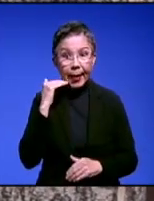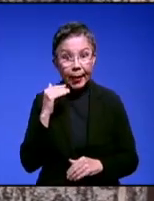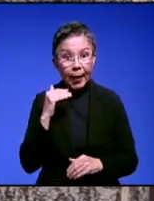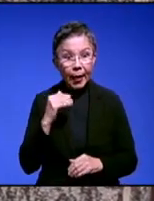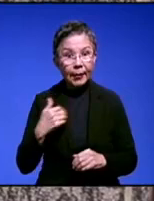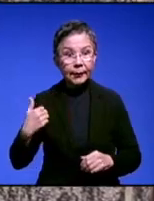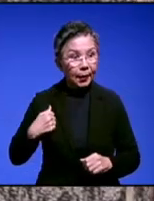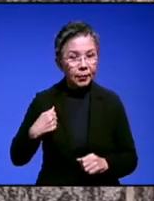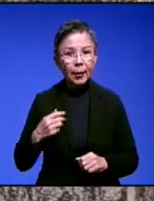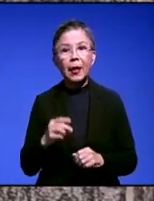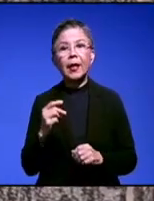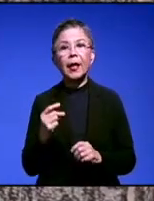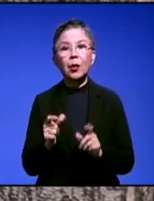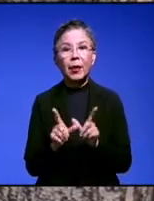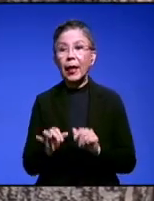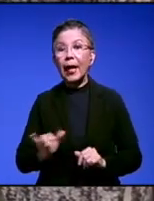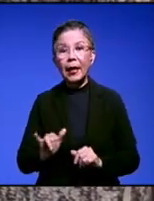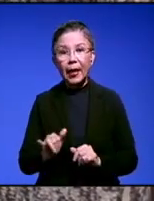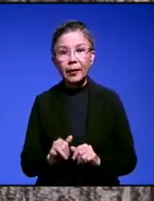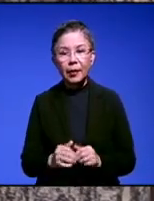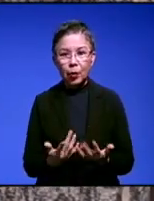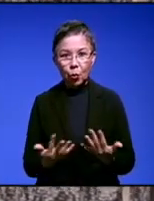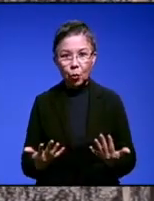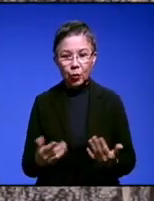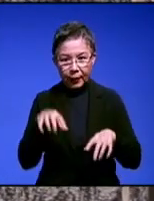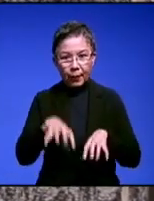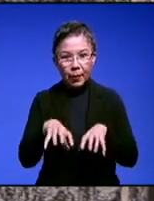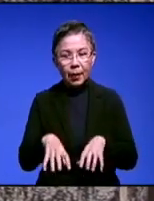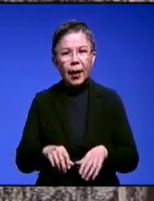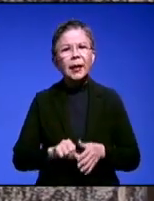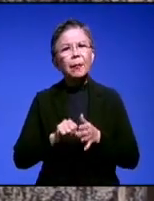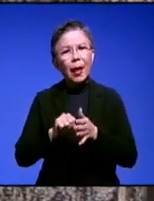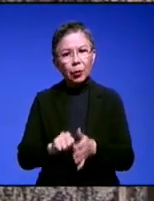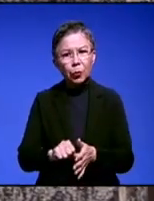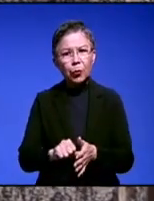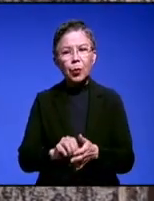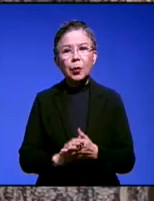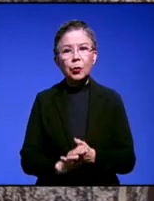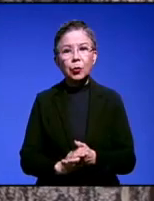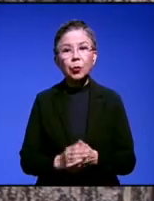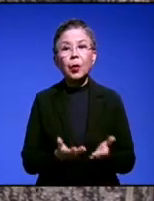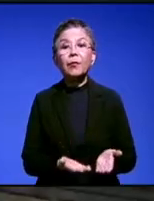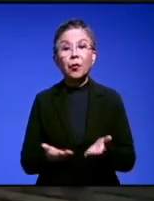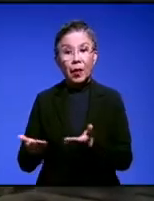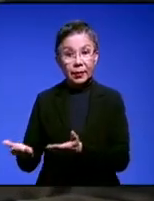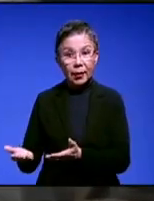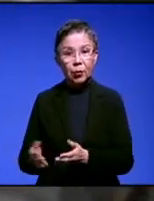sama Pak RW 9 ini Pak Bahrudin dan tokoh masyarakat kita membantu dalam evakuasi